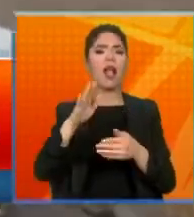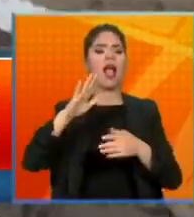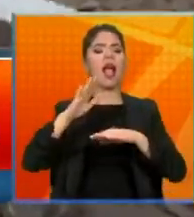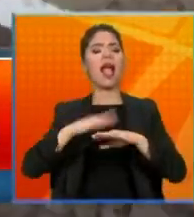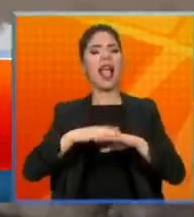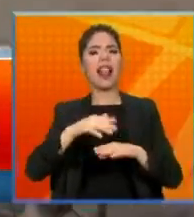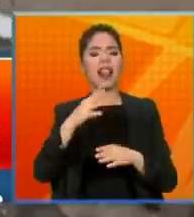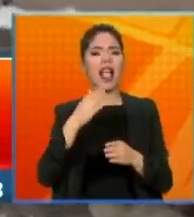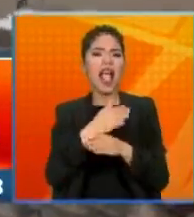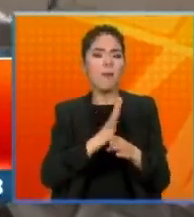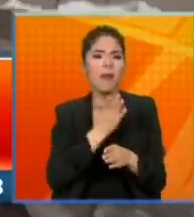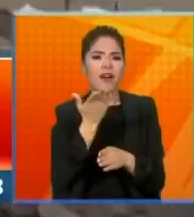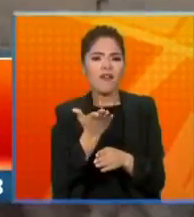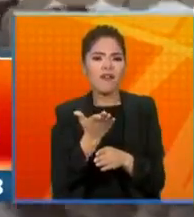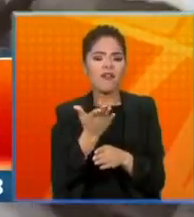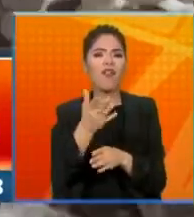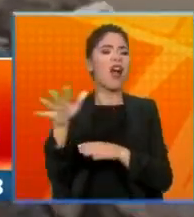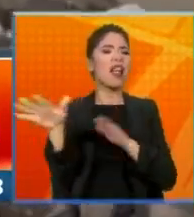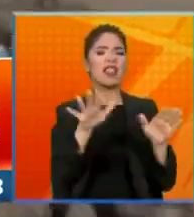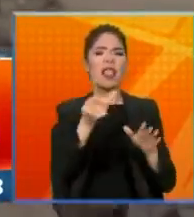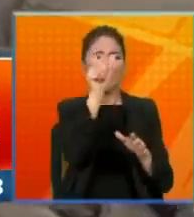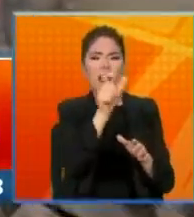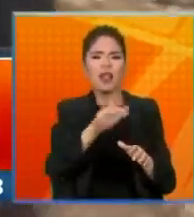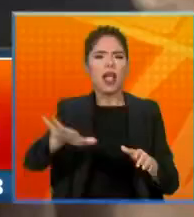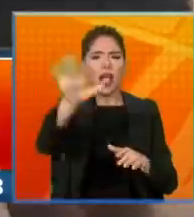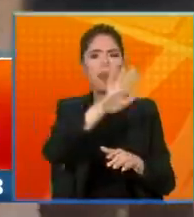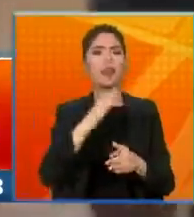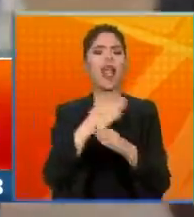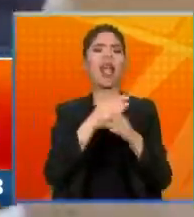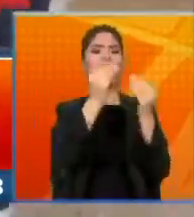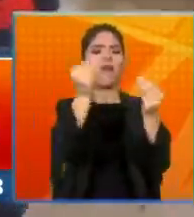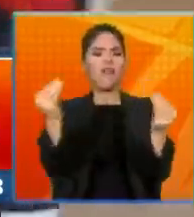ekmeklerle geldiler. Bakın şu noktaya depremzedeleri ekmek getirdiler.